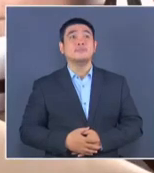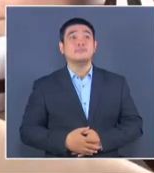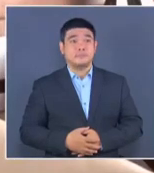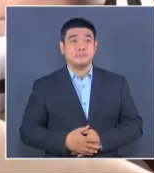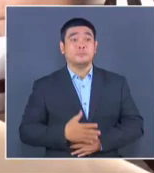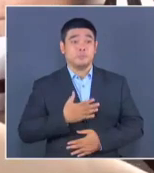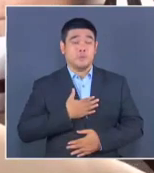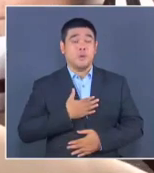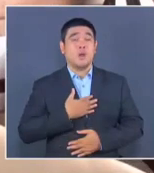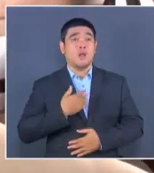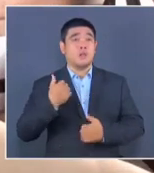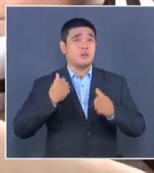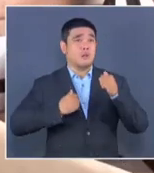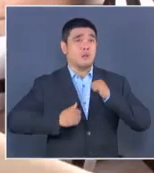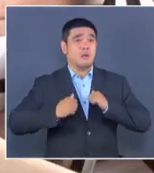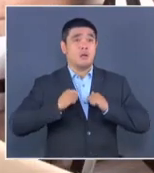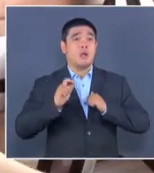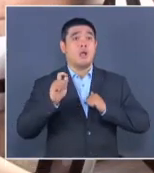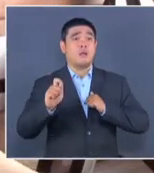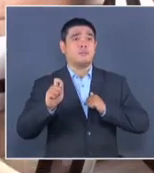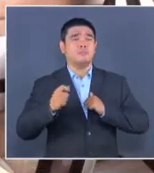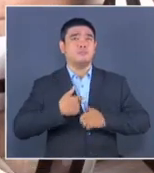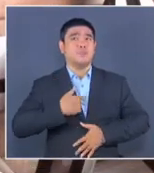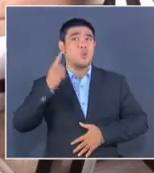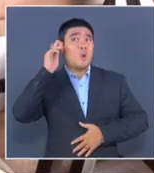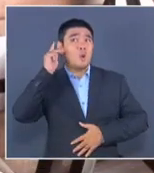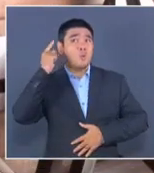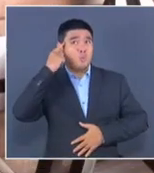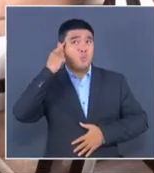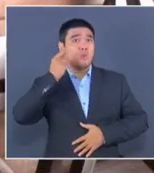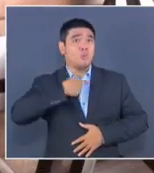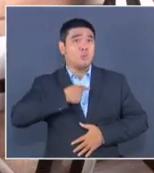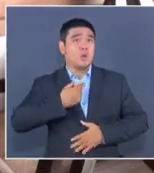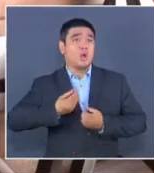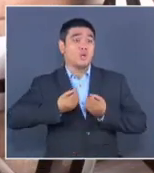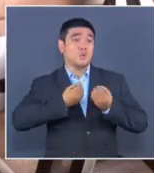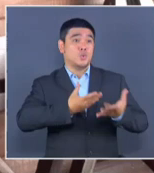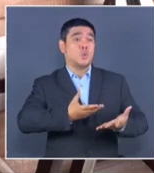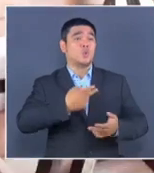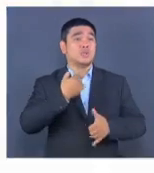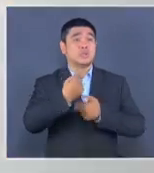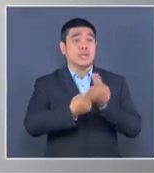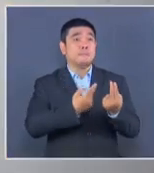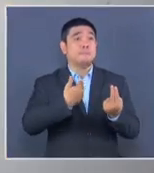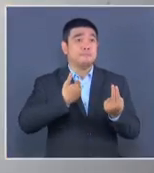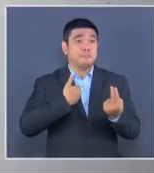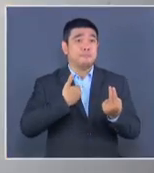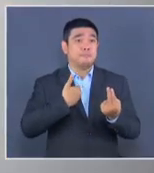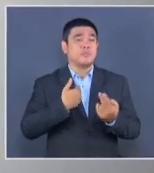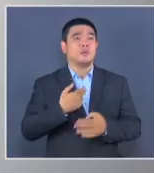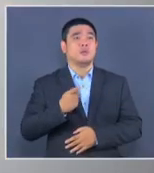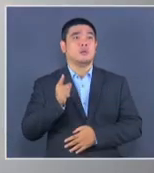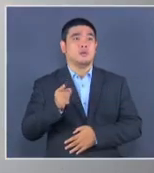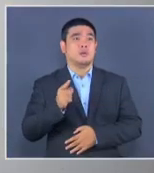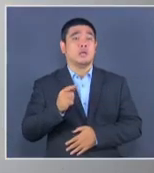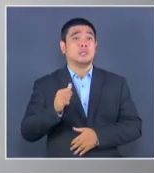ผมเล่นละครกับคุณอ้ําพอคุณอ้ํารู้ข่าวว่าผมไม่สบายเขาก็ให้เด็กไปดูเด็กไปเยี่ยม ต้อไกรศรีแก้ววิม